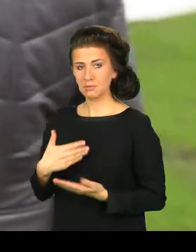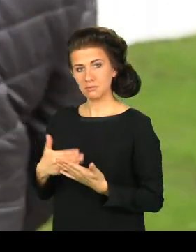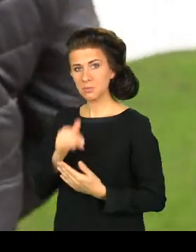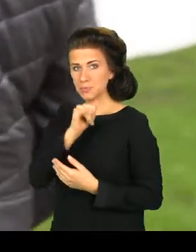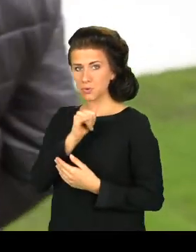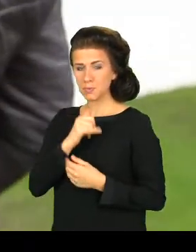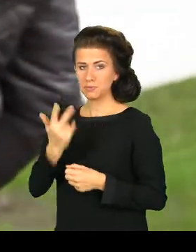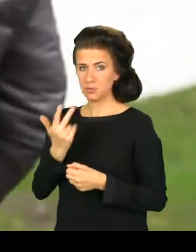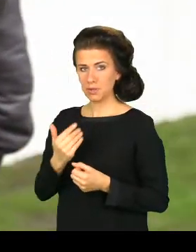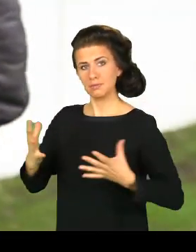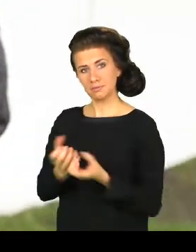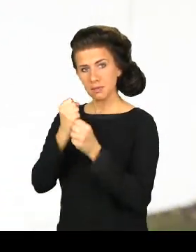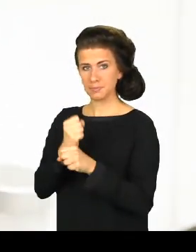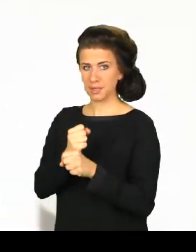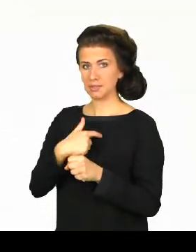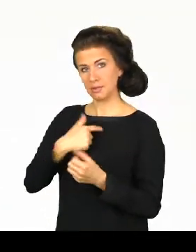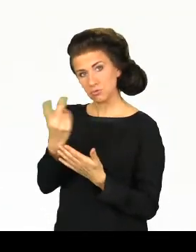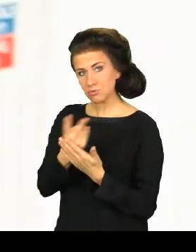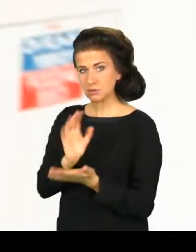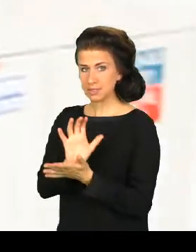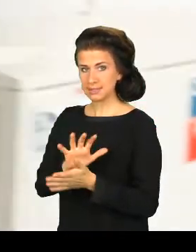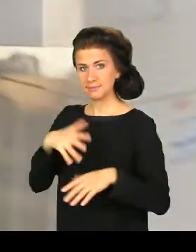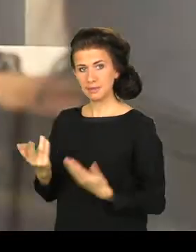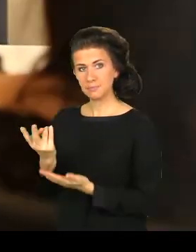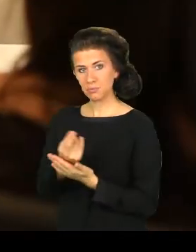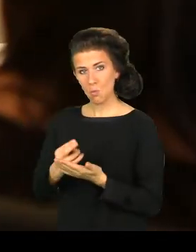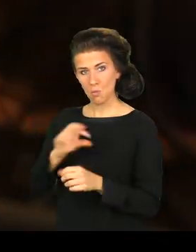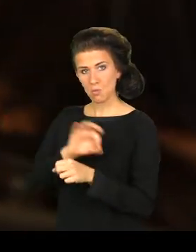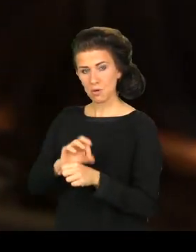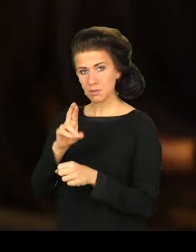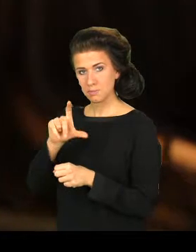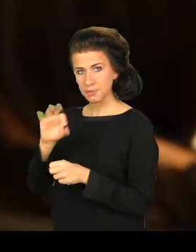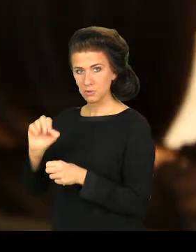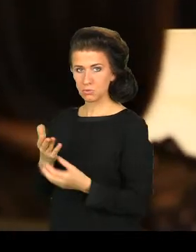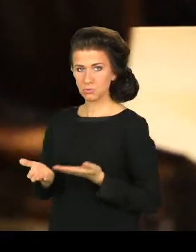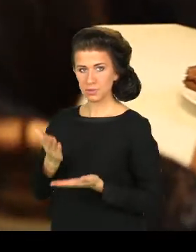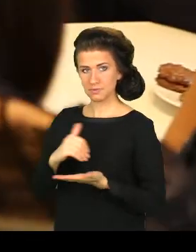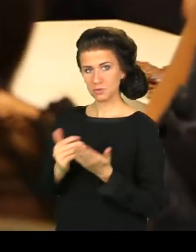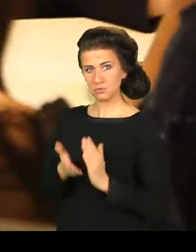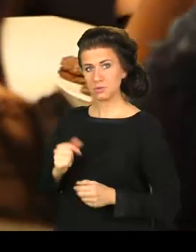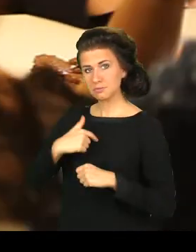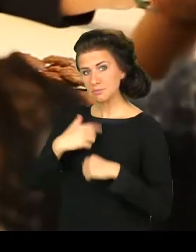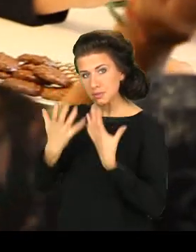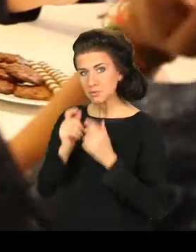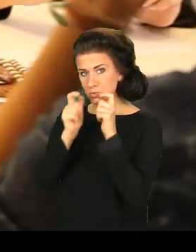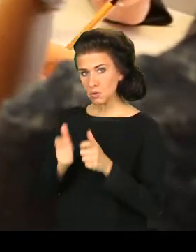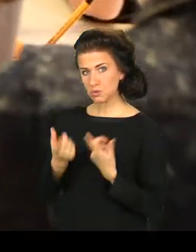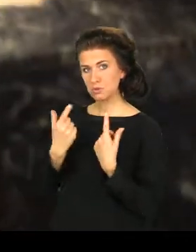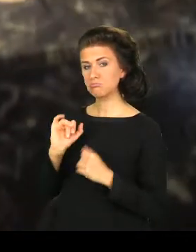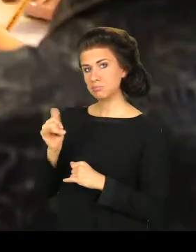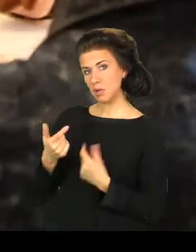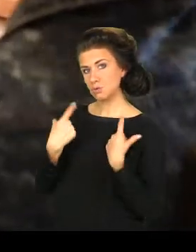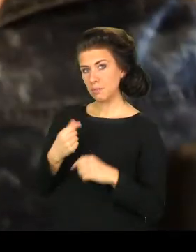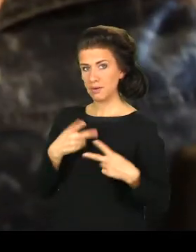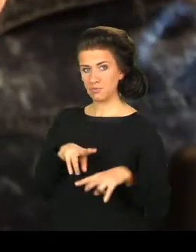rękę, bezskutecznie. Przeczytałem w lokalnej prasie o projektach realizowanych w ramach RPO Województwa Lubelskiego. Postanowiłem zgłosić się jako uczestnik